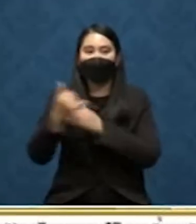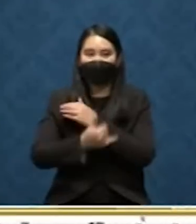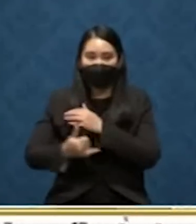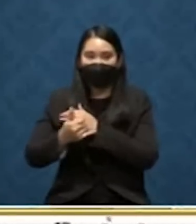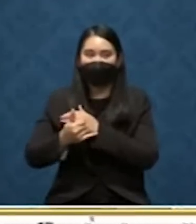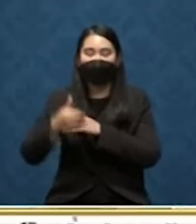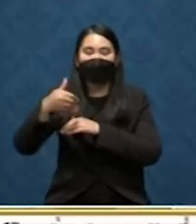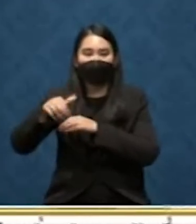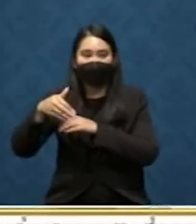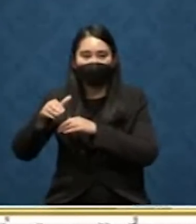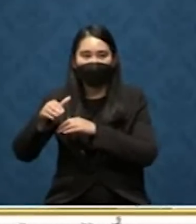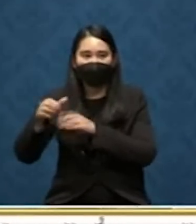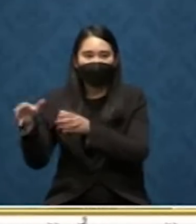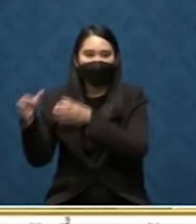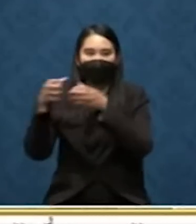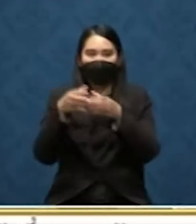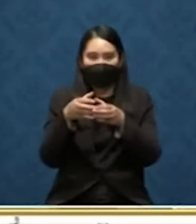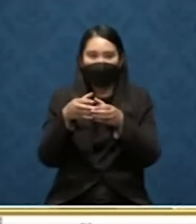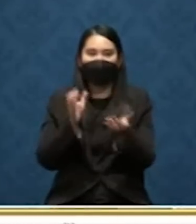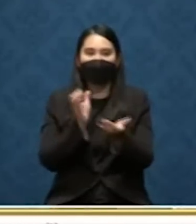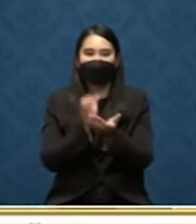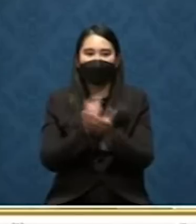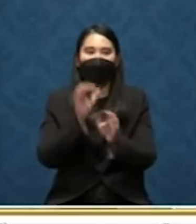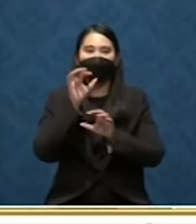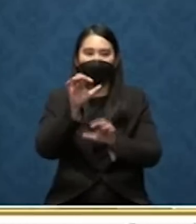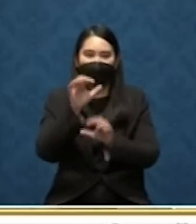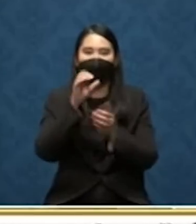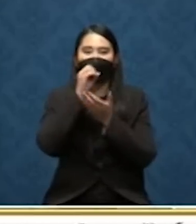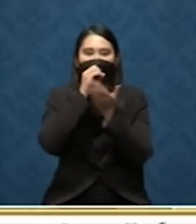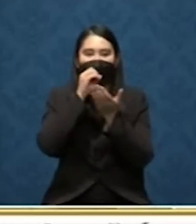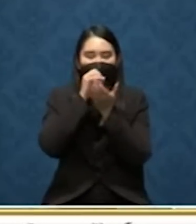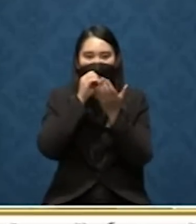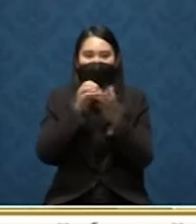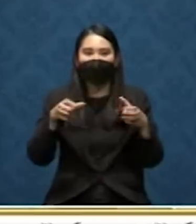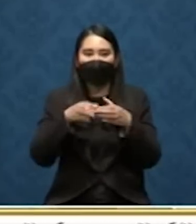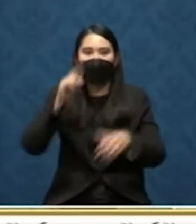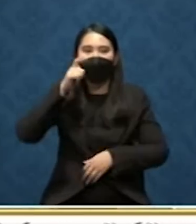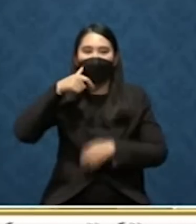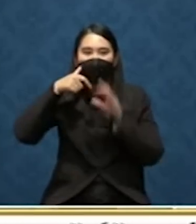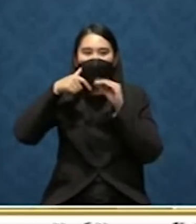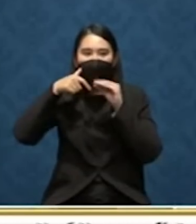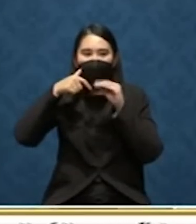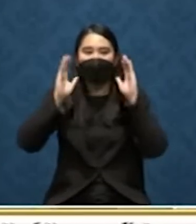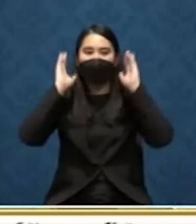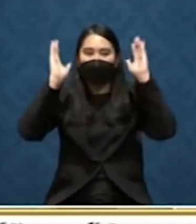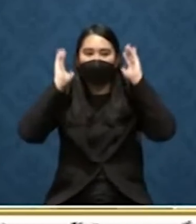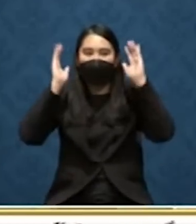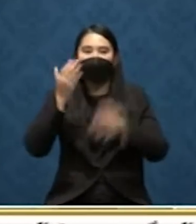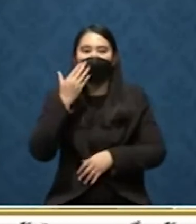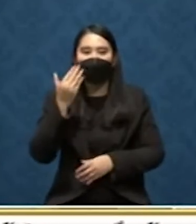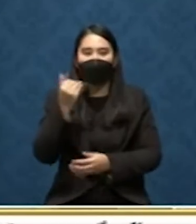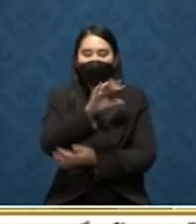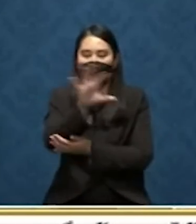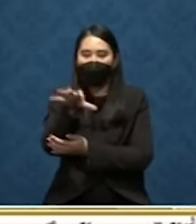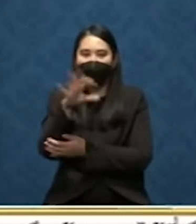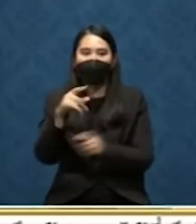วกนี้ เข้ามาเปิดบ่อนกัพระดันเปิดตลาดยาเสบติด ตั้งแงคอเซนเตอร์หรอโฆษณาหลอกลวงต